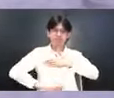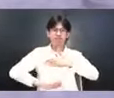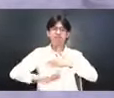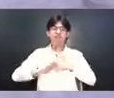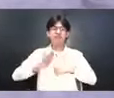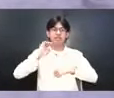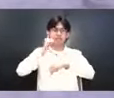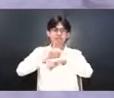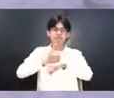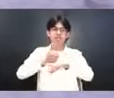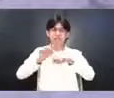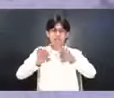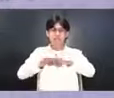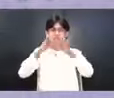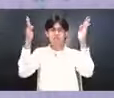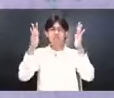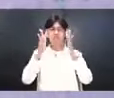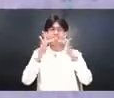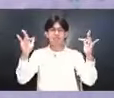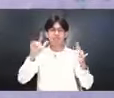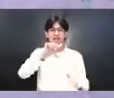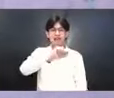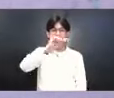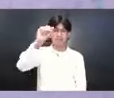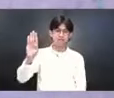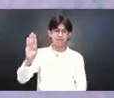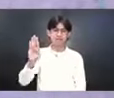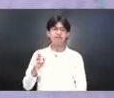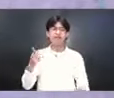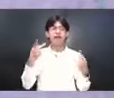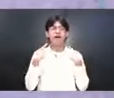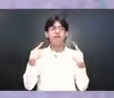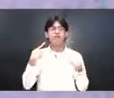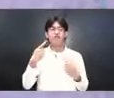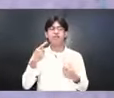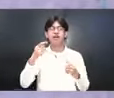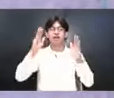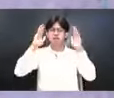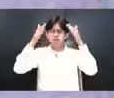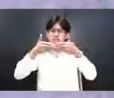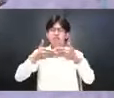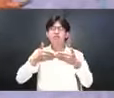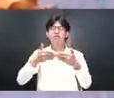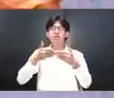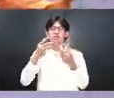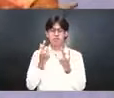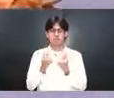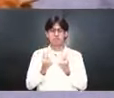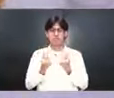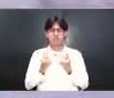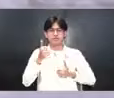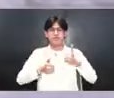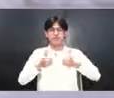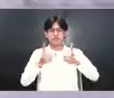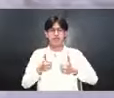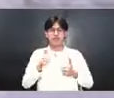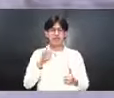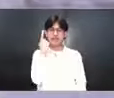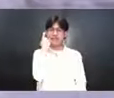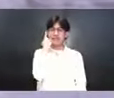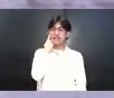Alabang. Ito ang aking assignment. So, anong gagawin ko? Kakapanganak lang ni